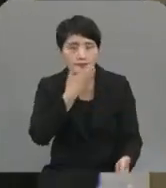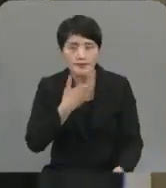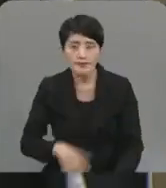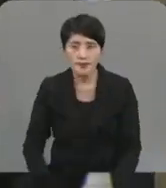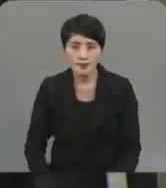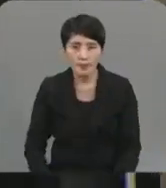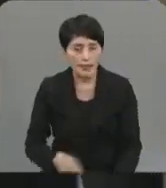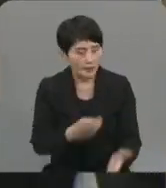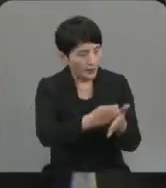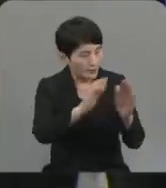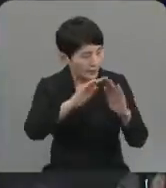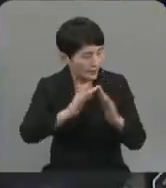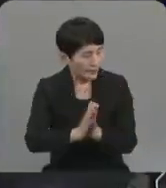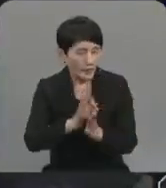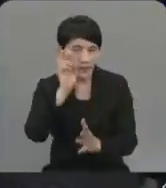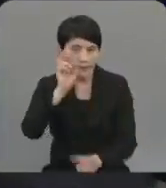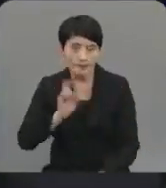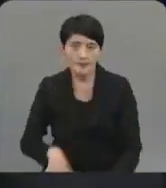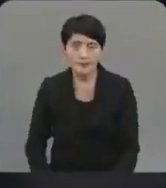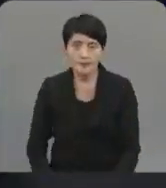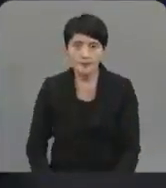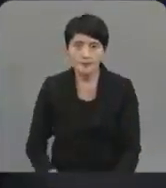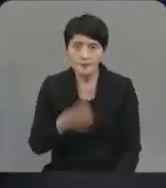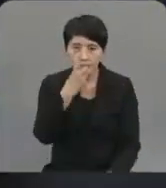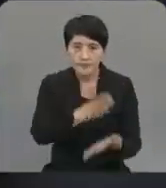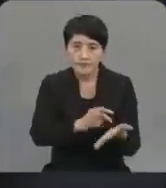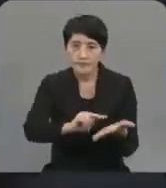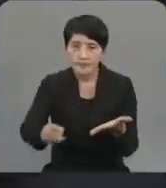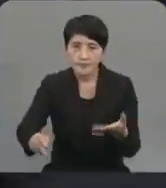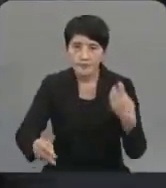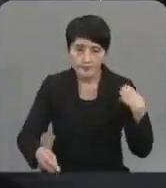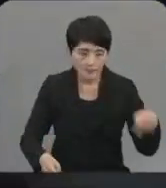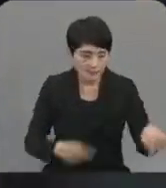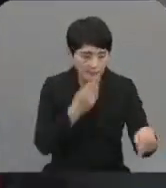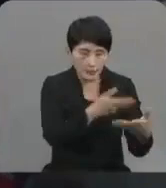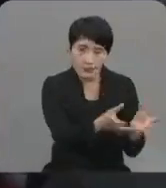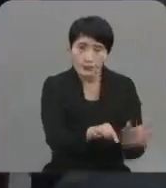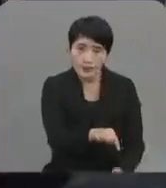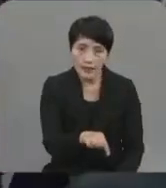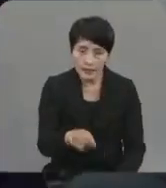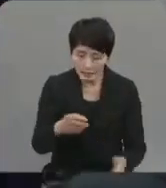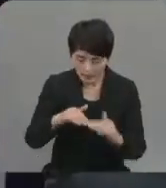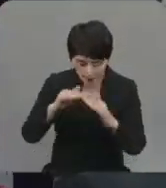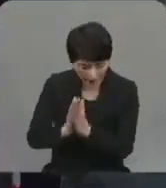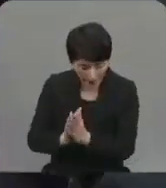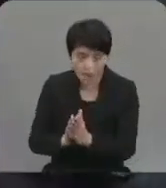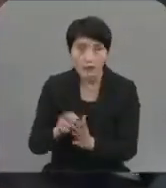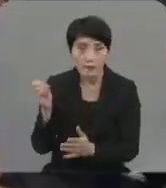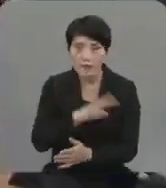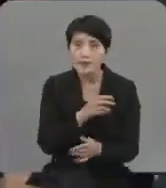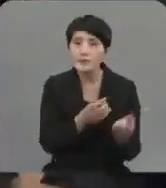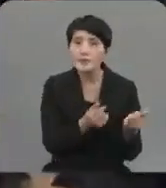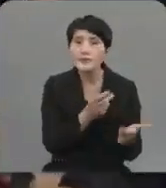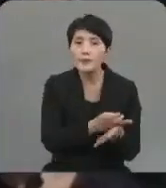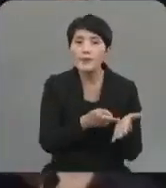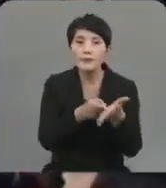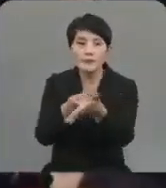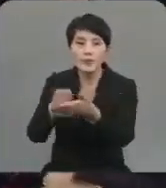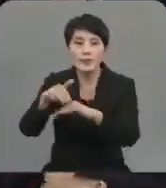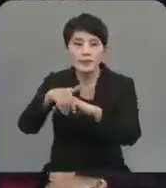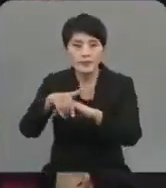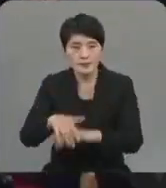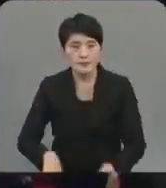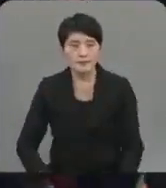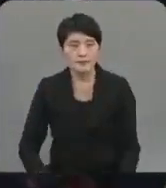phản đối kịch liệt nên dự thảo sửa đổi luật quản lý Ngũ cốc có thể sẽ bị hủy bỏ trong khi đó đảng đối lập Dân Chủ Đồng Hành tuyên bố sẽ xúc tiến đề xuất lại